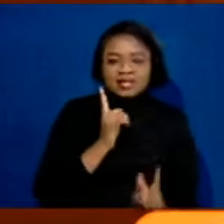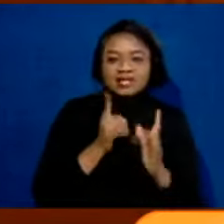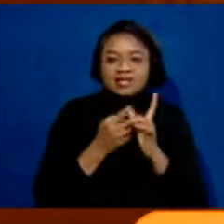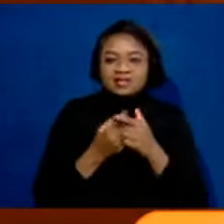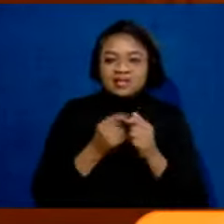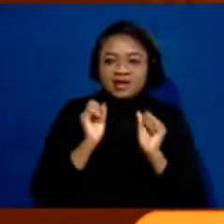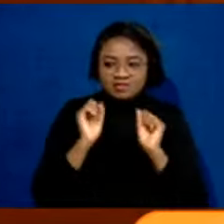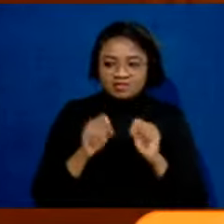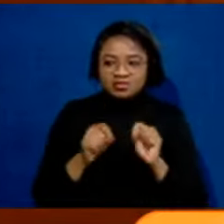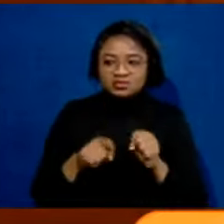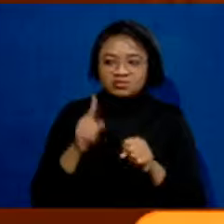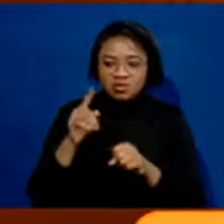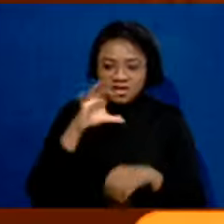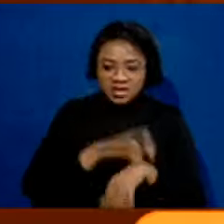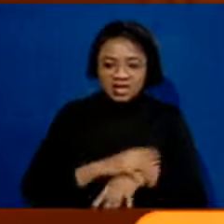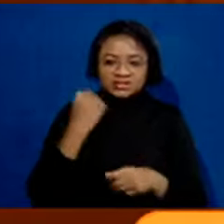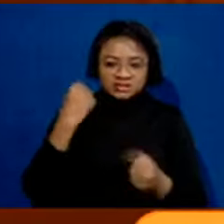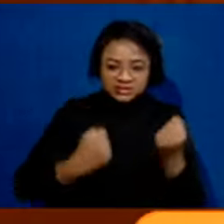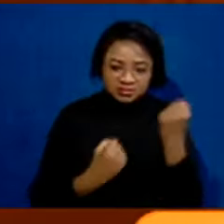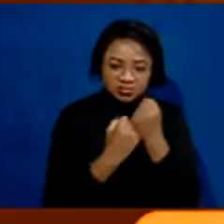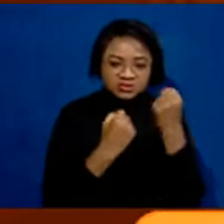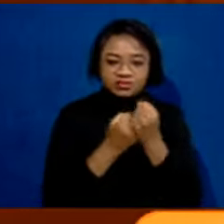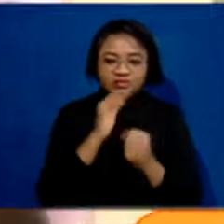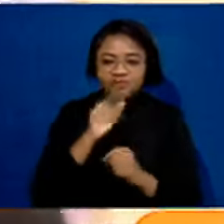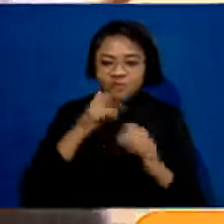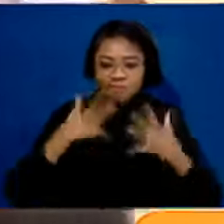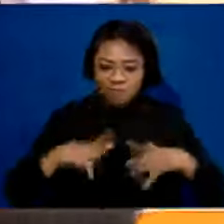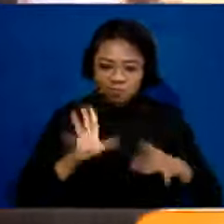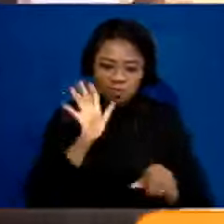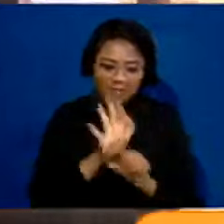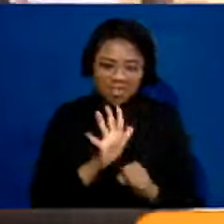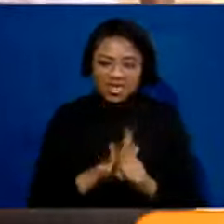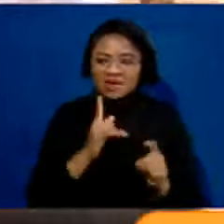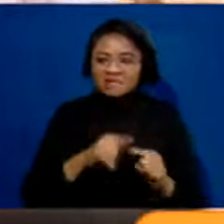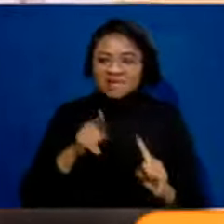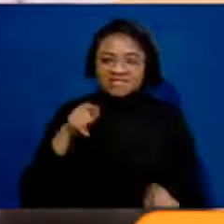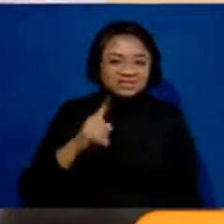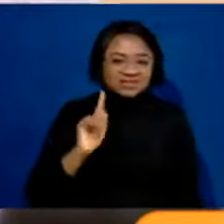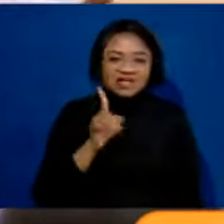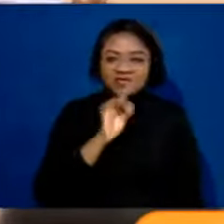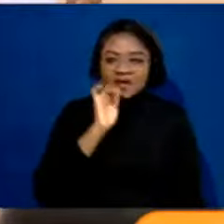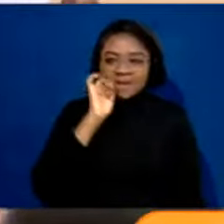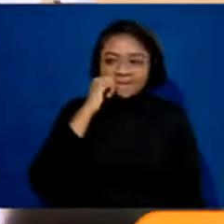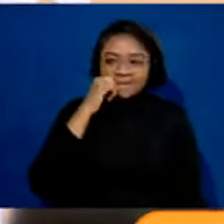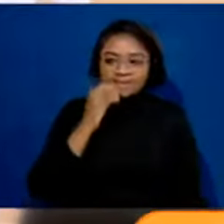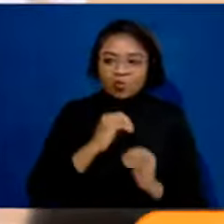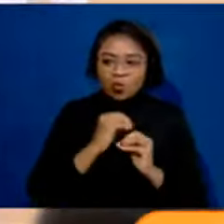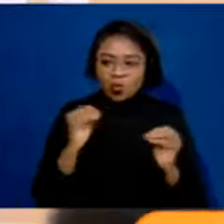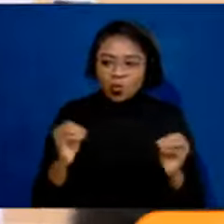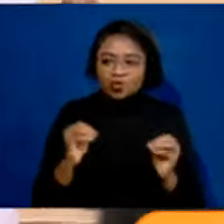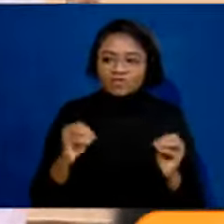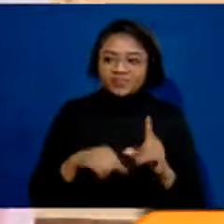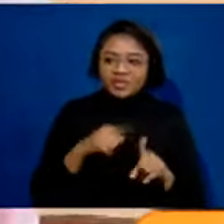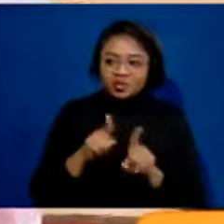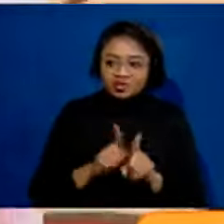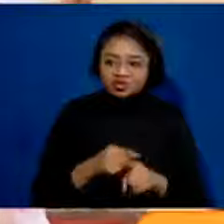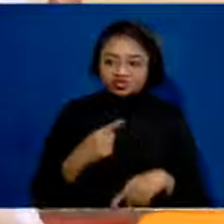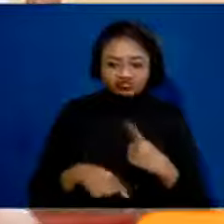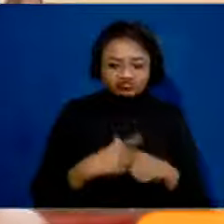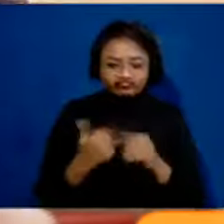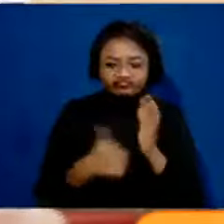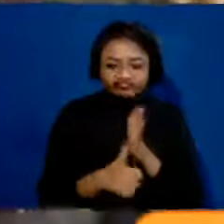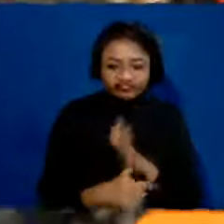people in this house. But he did not tame the tongue. Maji yalizidi unga katika mahusiano ya Ruto na Gachagua